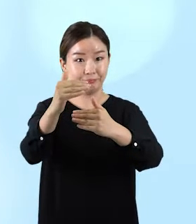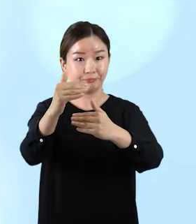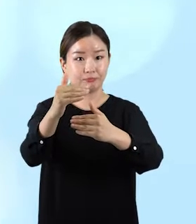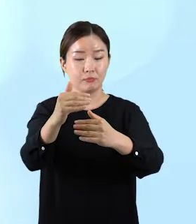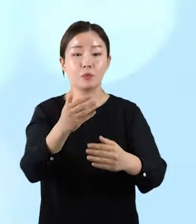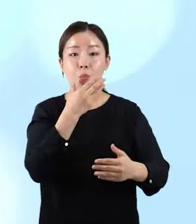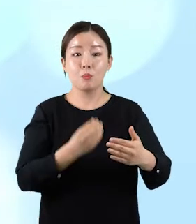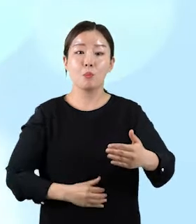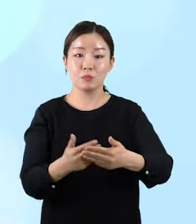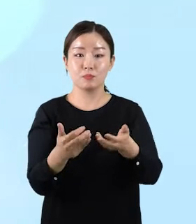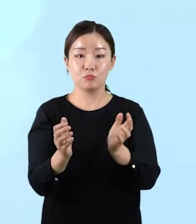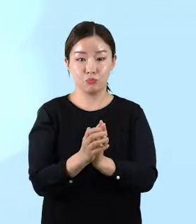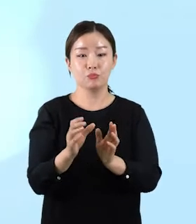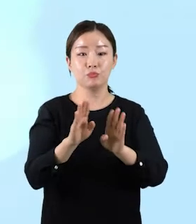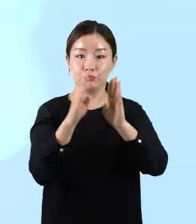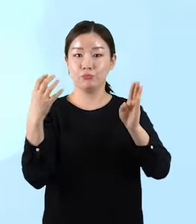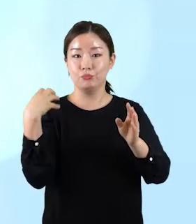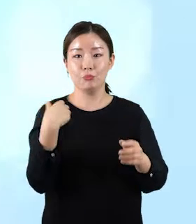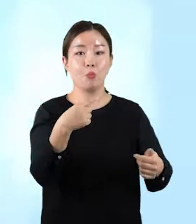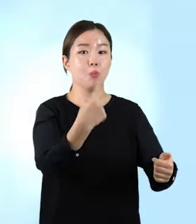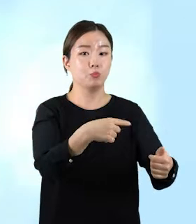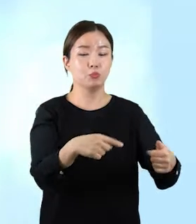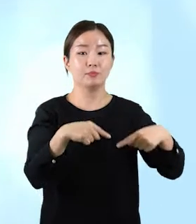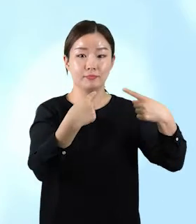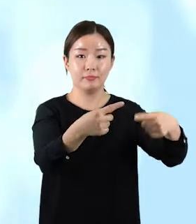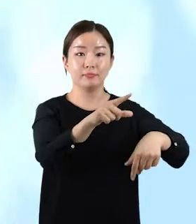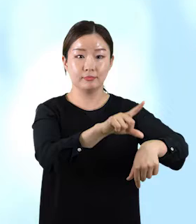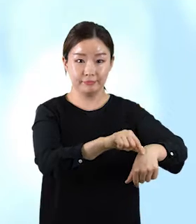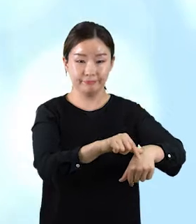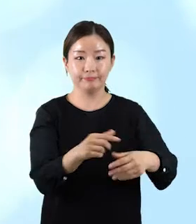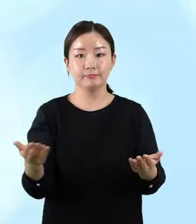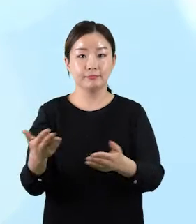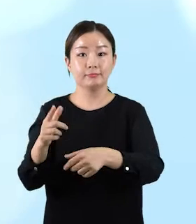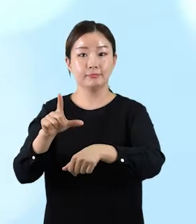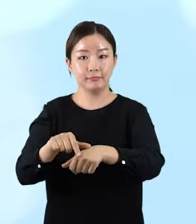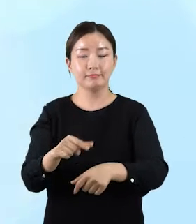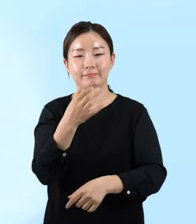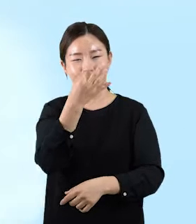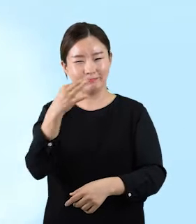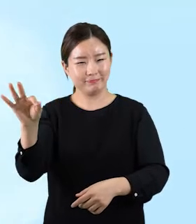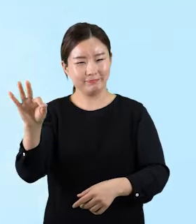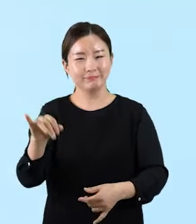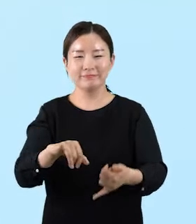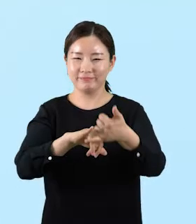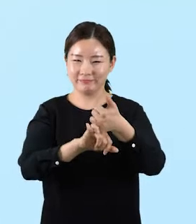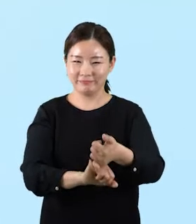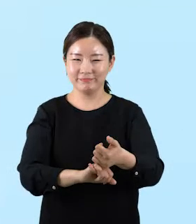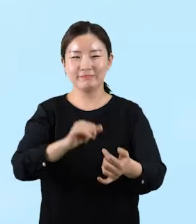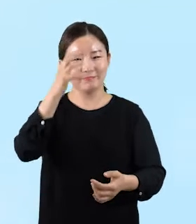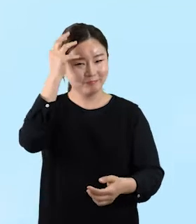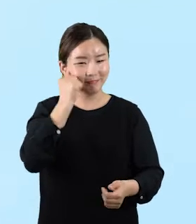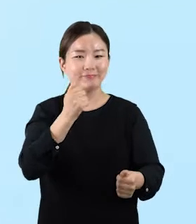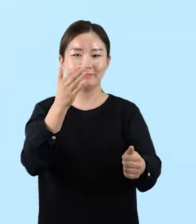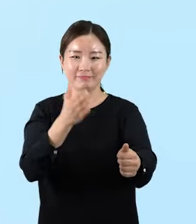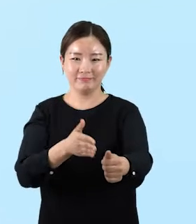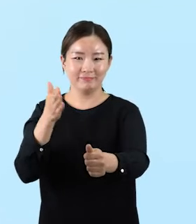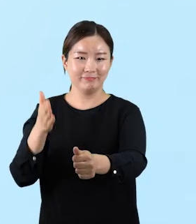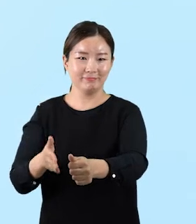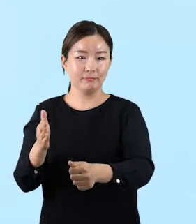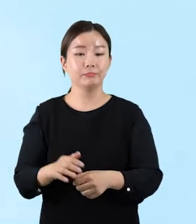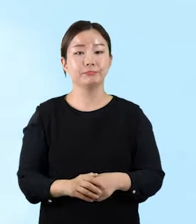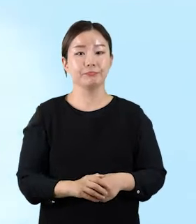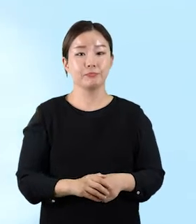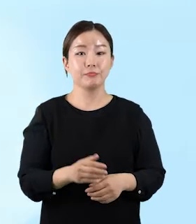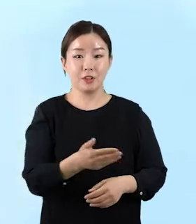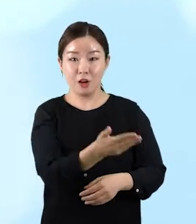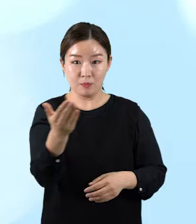등 보건복지부에서 주최하는 교육을 참여하는 시간도 근무시간으로 인정된다는 점도 꼭 기억하시기 바랍니다.